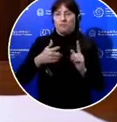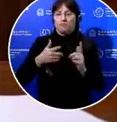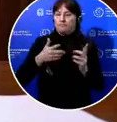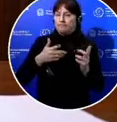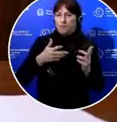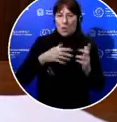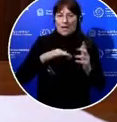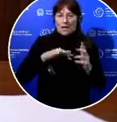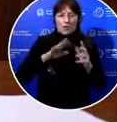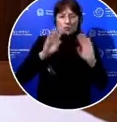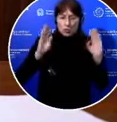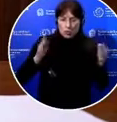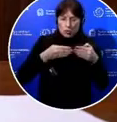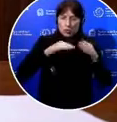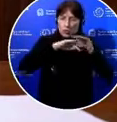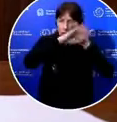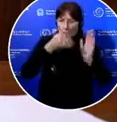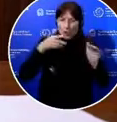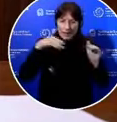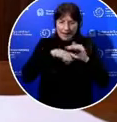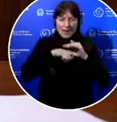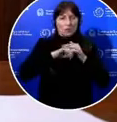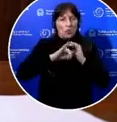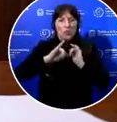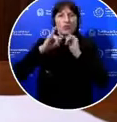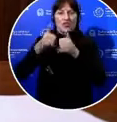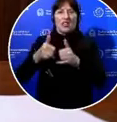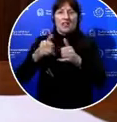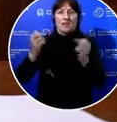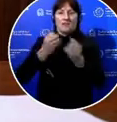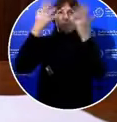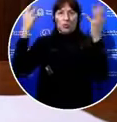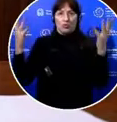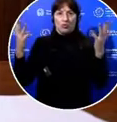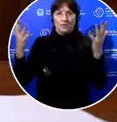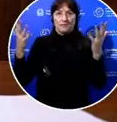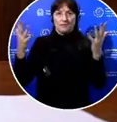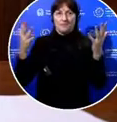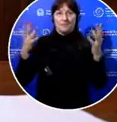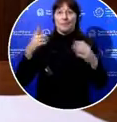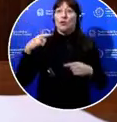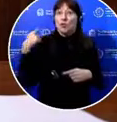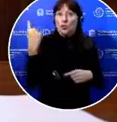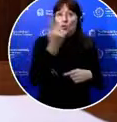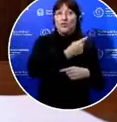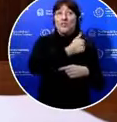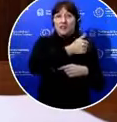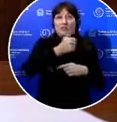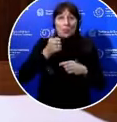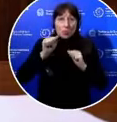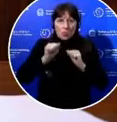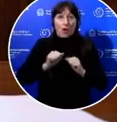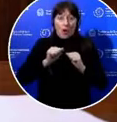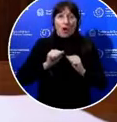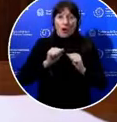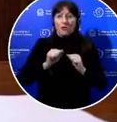uscire dal tunnel. Uscire dai tanti tunnel in cui tutti noi e a volte ciascuno di noi si è